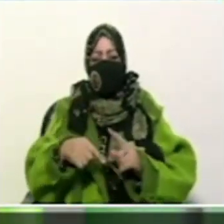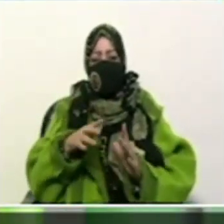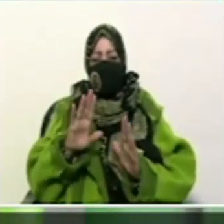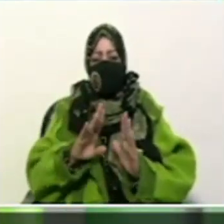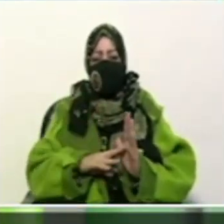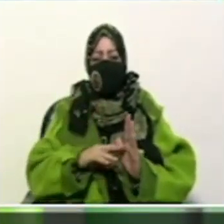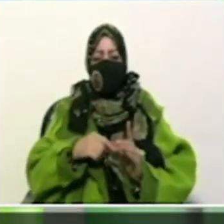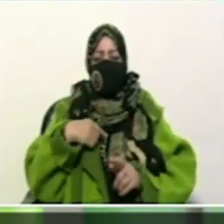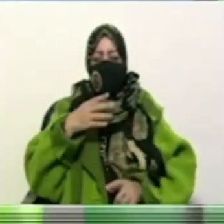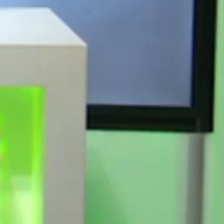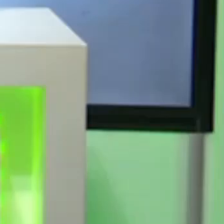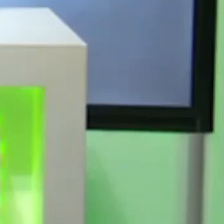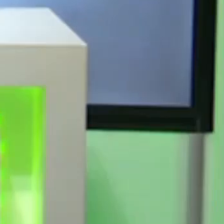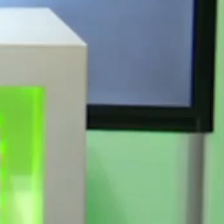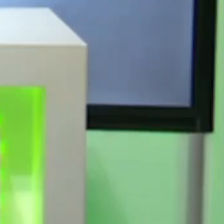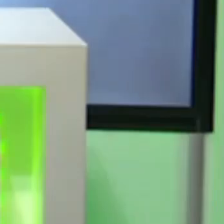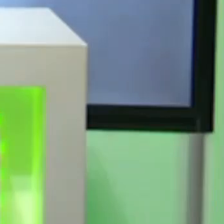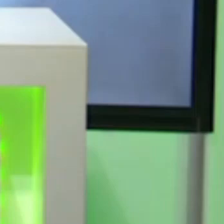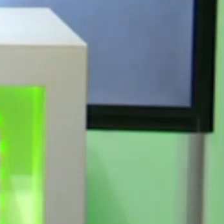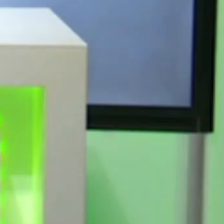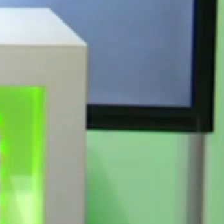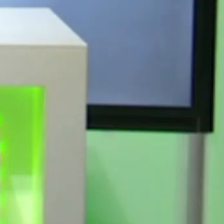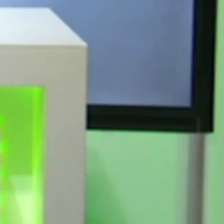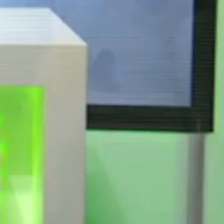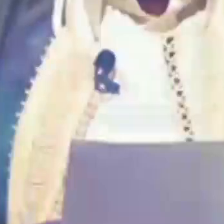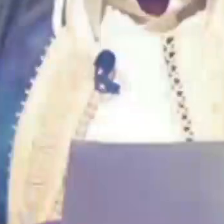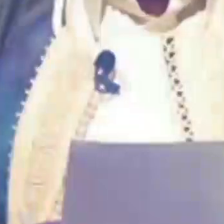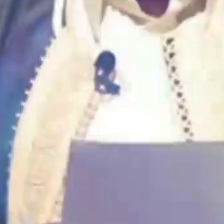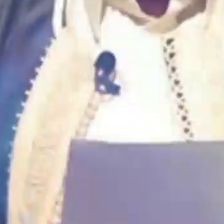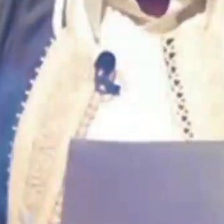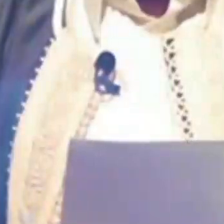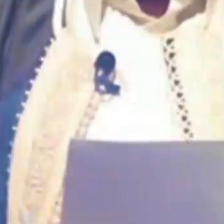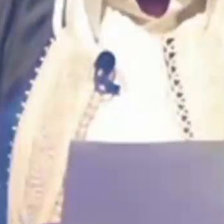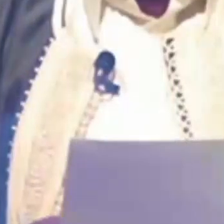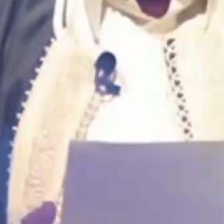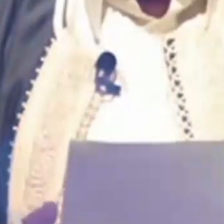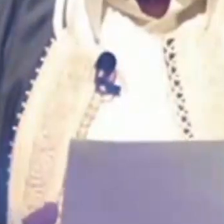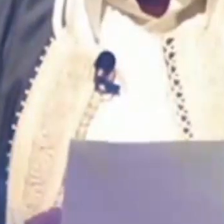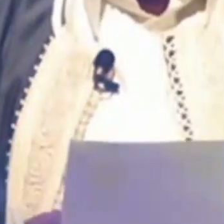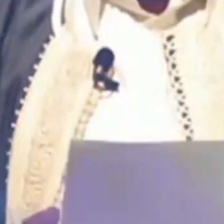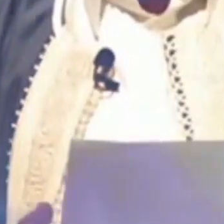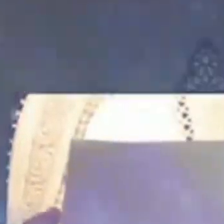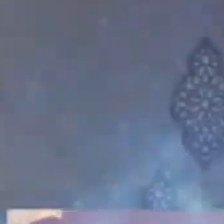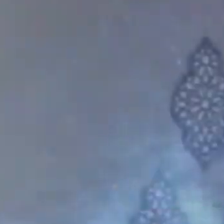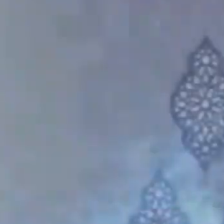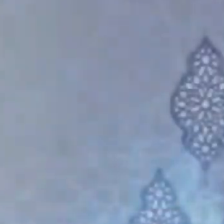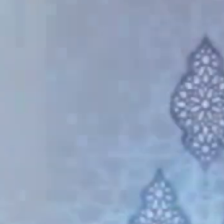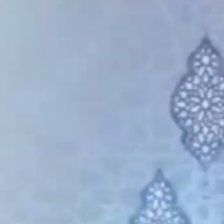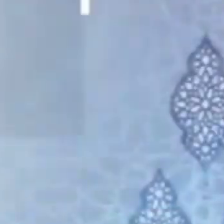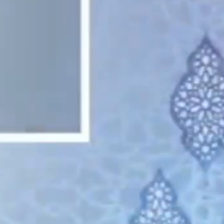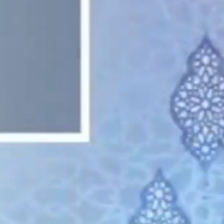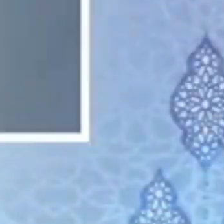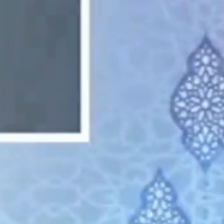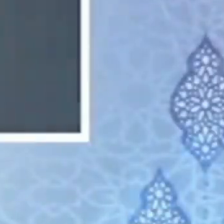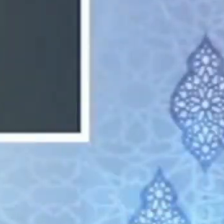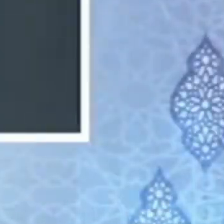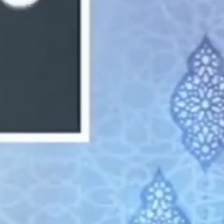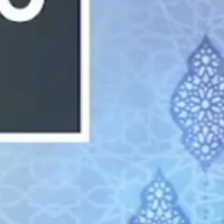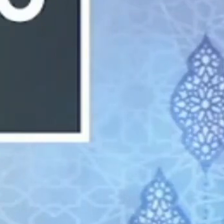نشاورهم ونأخذ من ضياهم إخاء إن أمر الناس